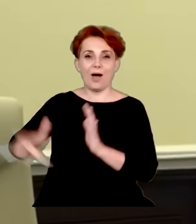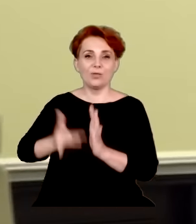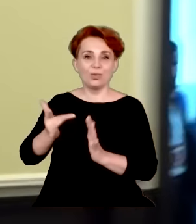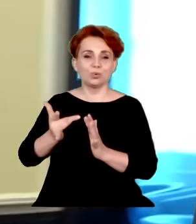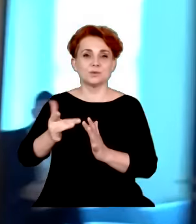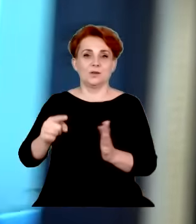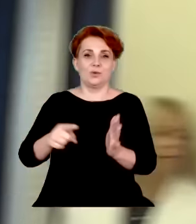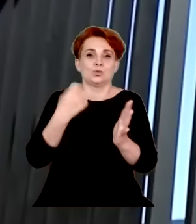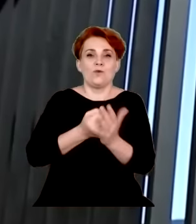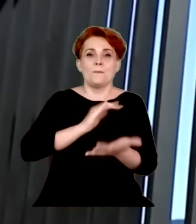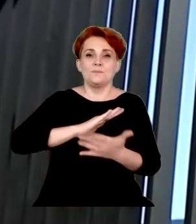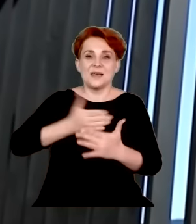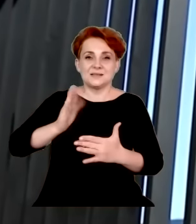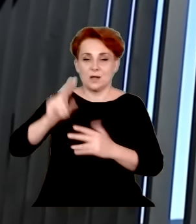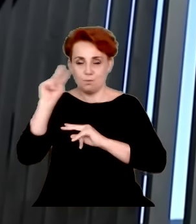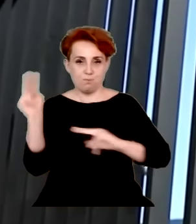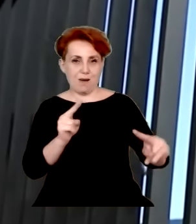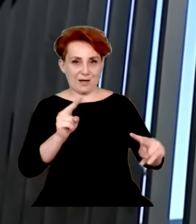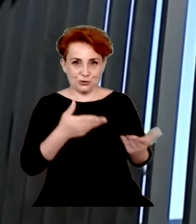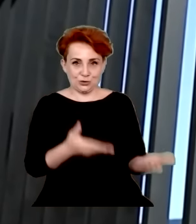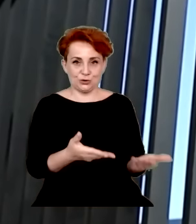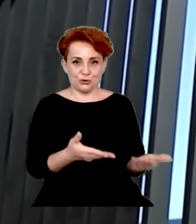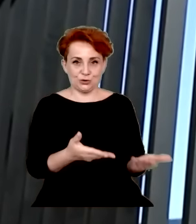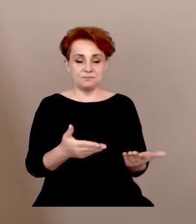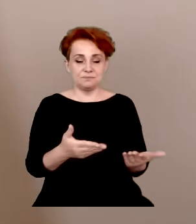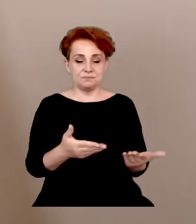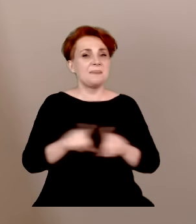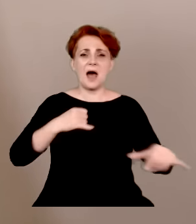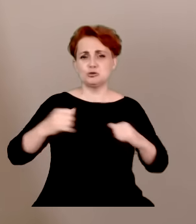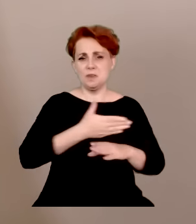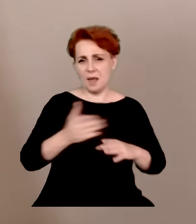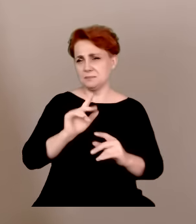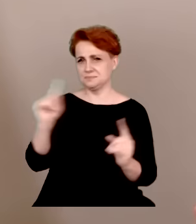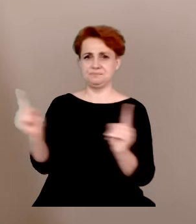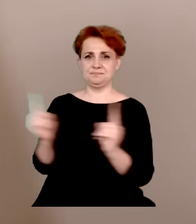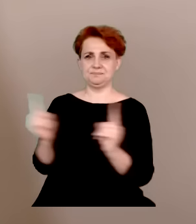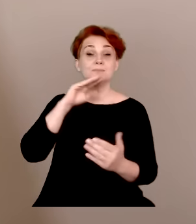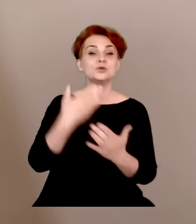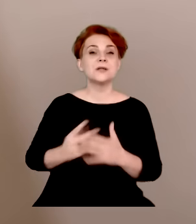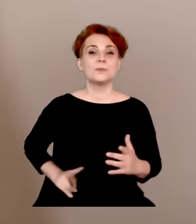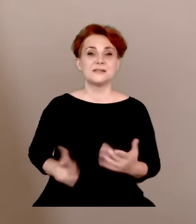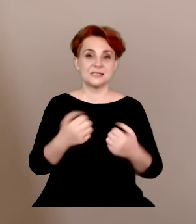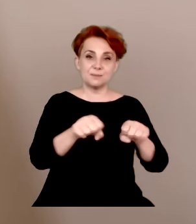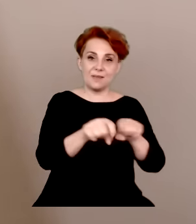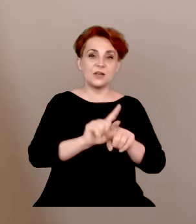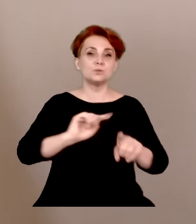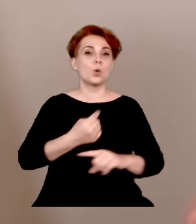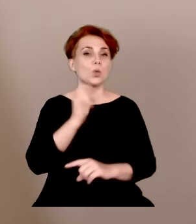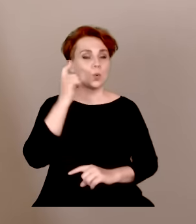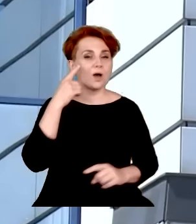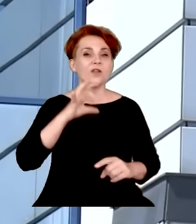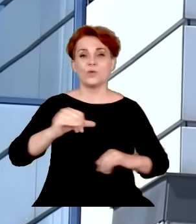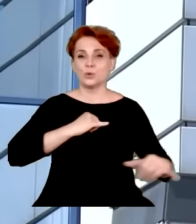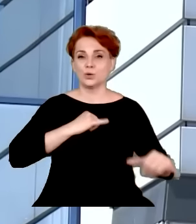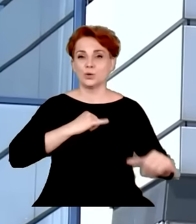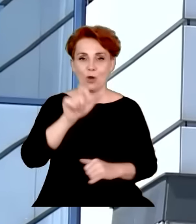kolejna międzynarodowa instytucja. Nie zraża to rządzących do konfrontacji. Jak przyznał minister sprawiedliwości i prokurator generalny w rządzie Donalda Tuska